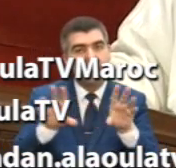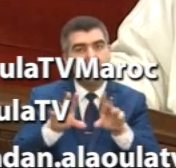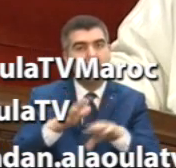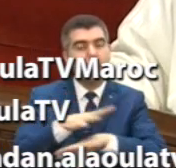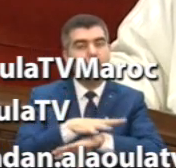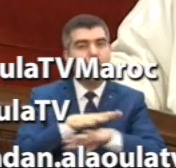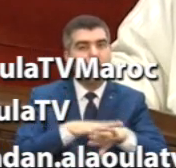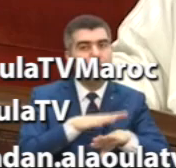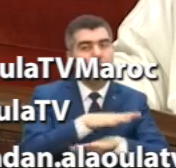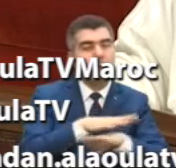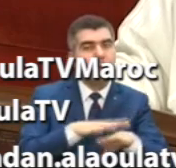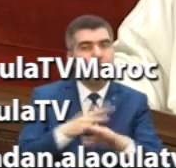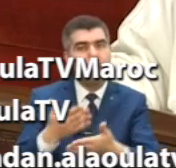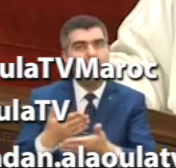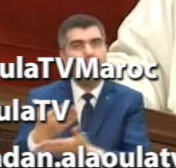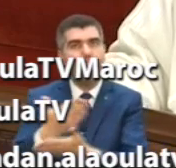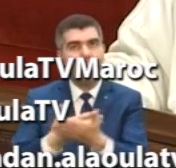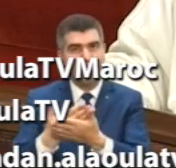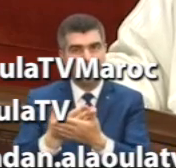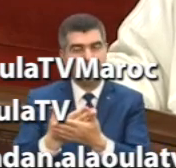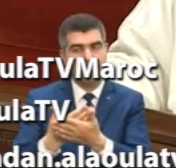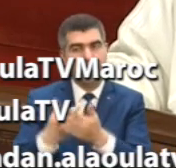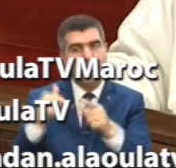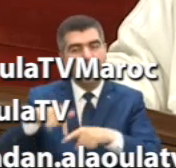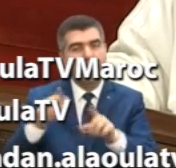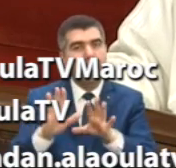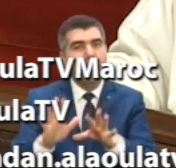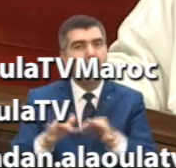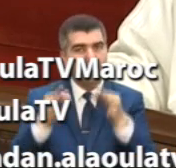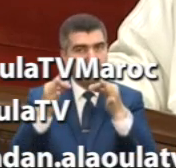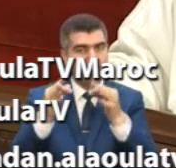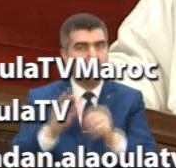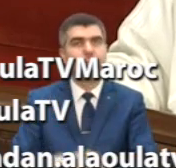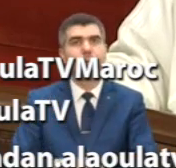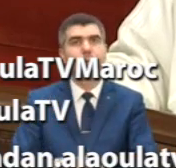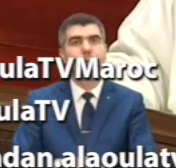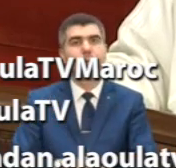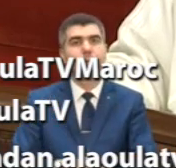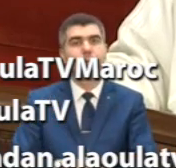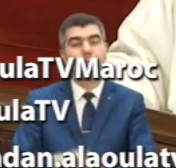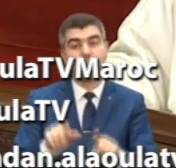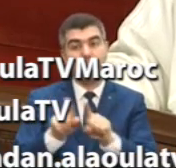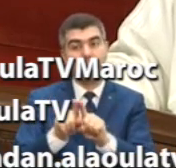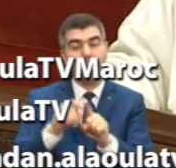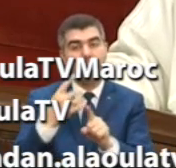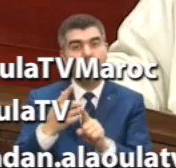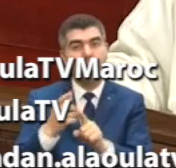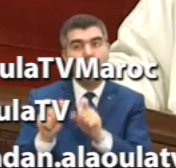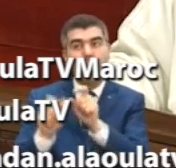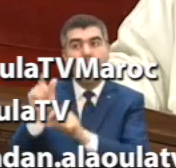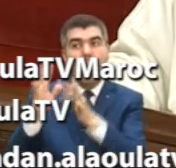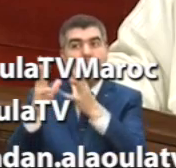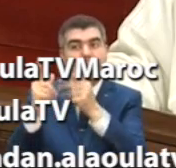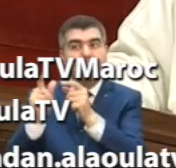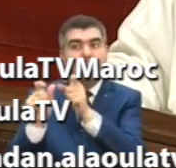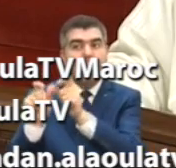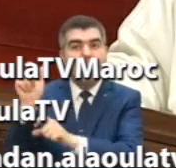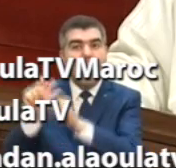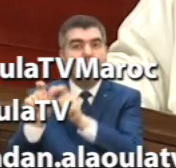اخذا بعين الاعتبار واحد العدد ديال المحددات، منها مراعاة الجانب الديموغرافي في الجهات